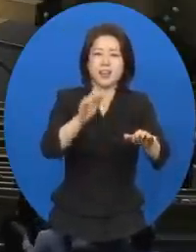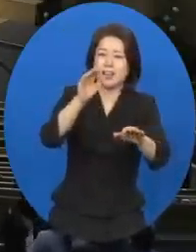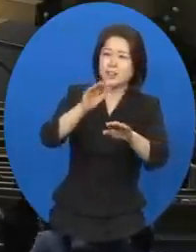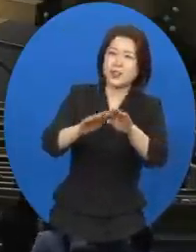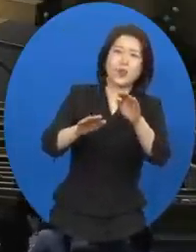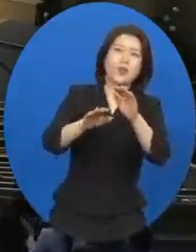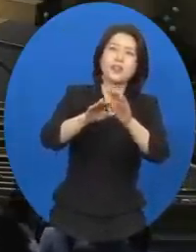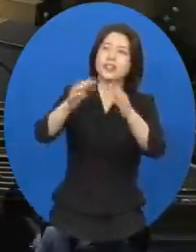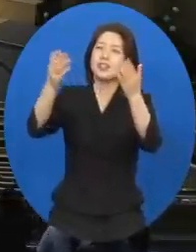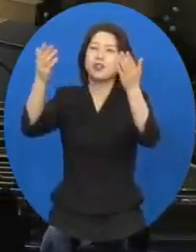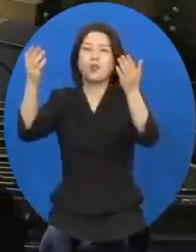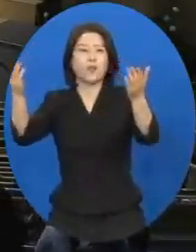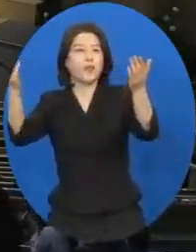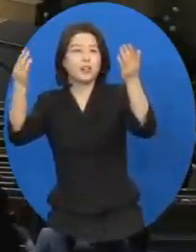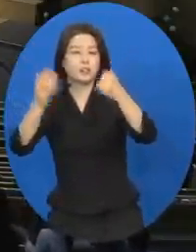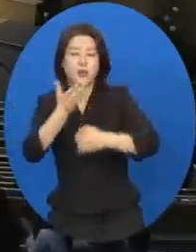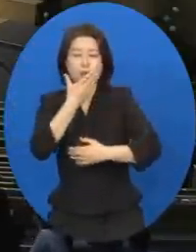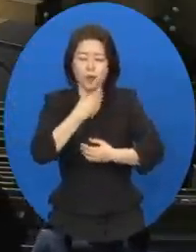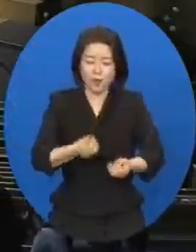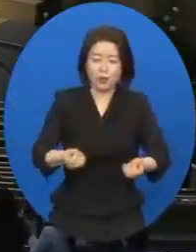감사하라. 손을 들고